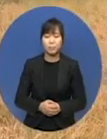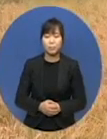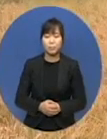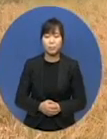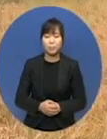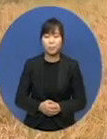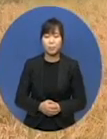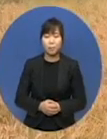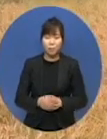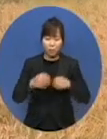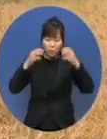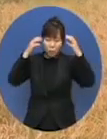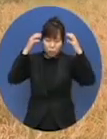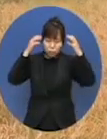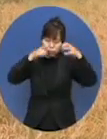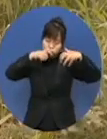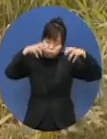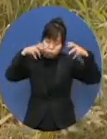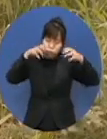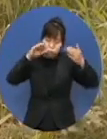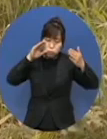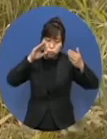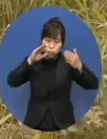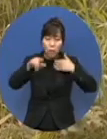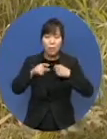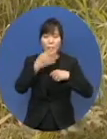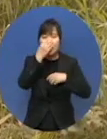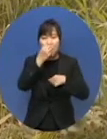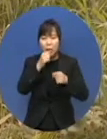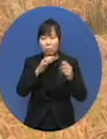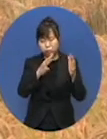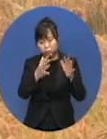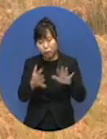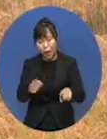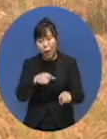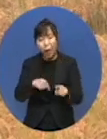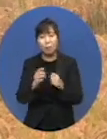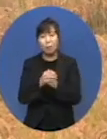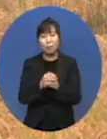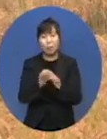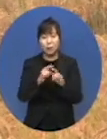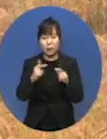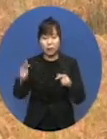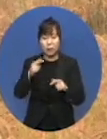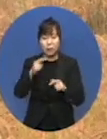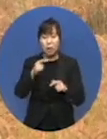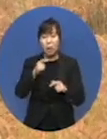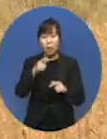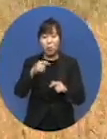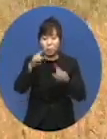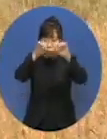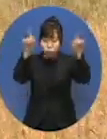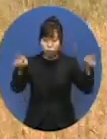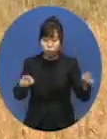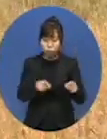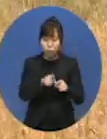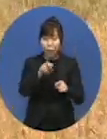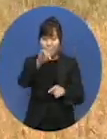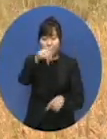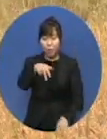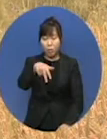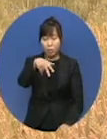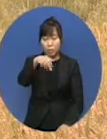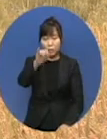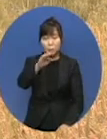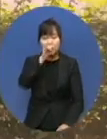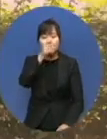기습적인 폭우가 지나간 논에는 쓰레기와 쓰레진 벼만 남았습니다. 대형 원형 건물이 폭우에 떠내려와 있지만 무거워 채울 엄두도